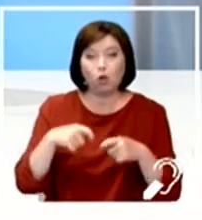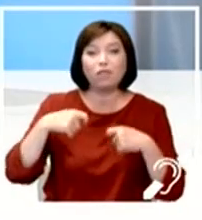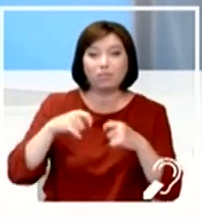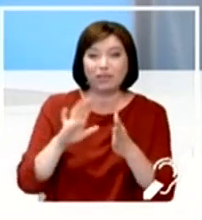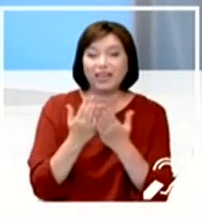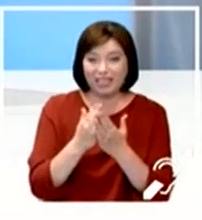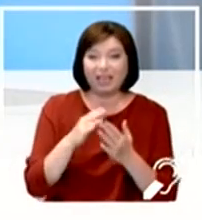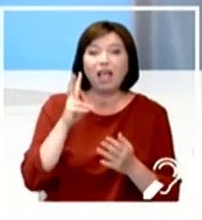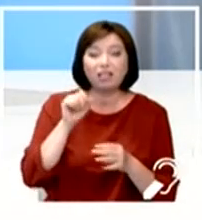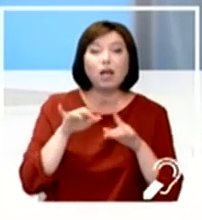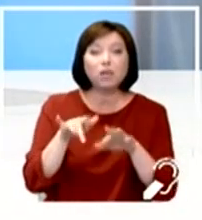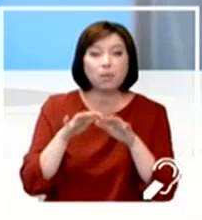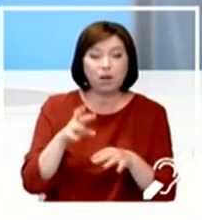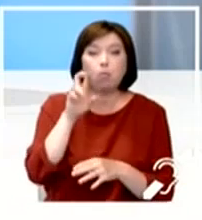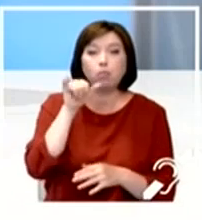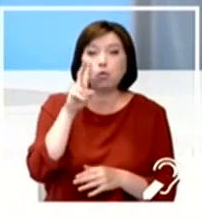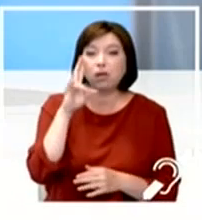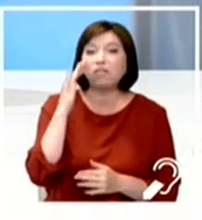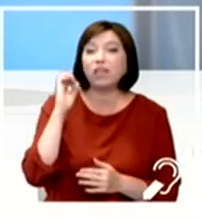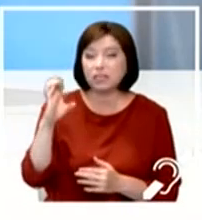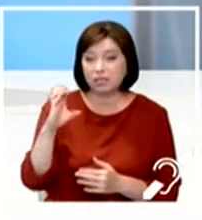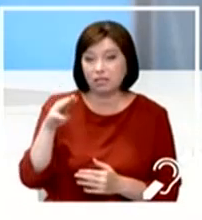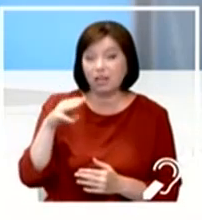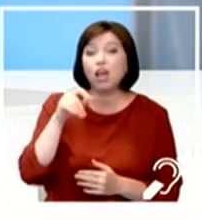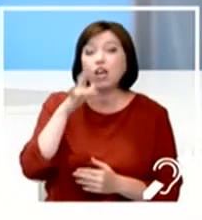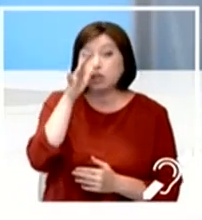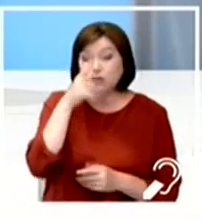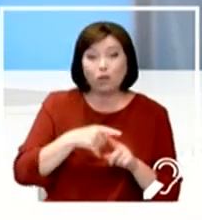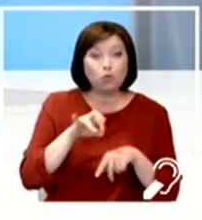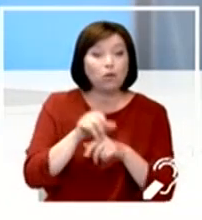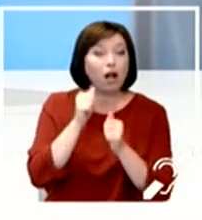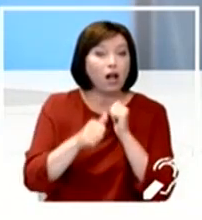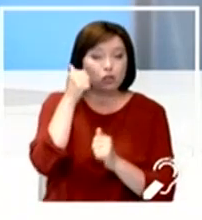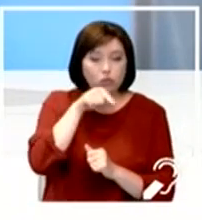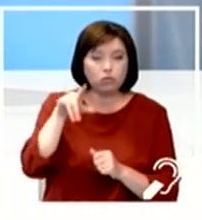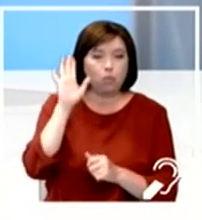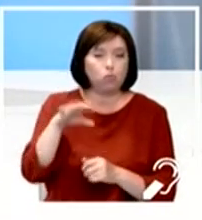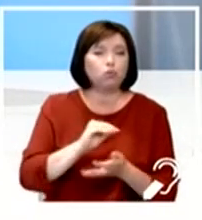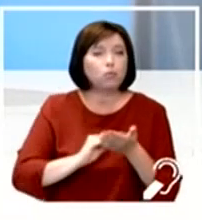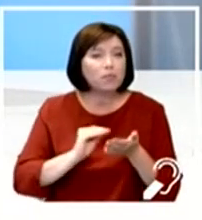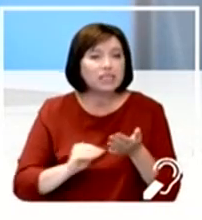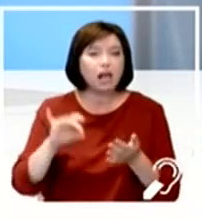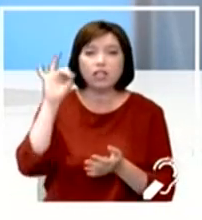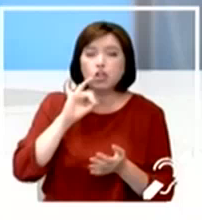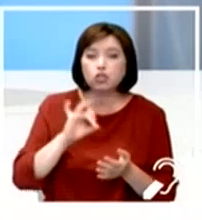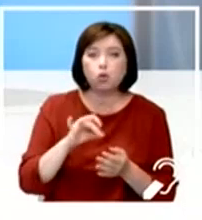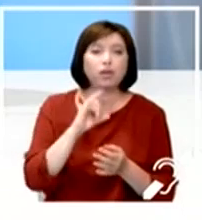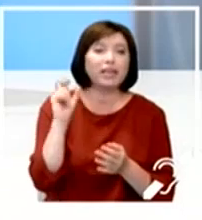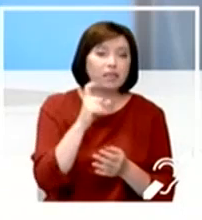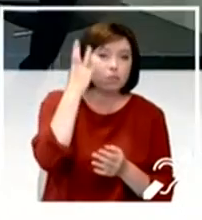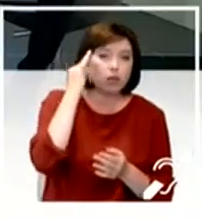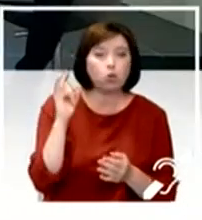an a Salonului Internațional de Carte Bookfest Chișinău. Evenimentul va reuni scriitori și istorici de pe ambele maluri ale